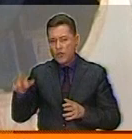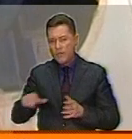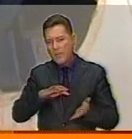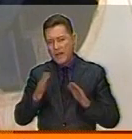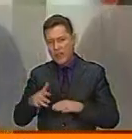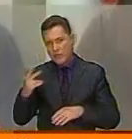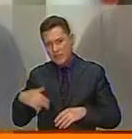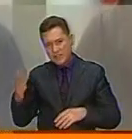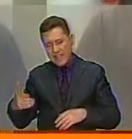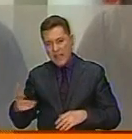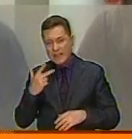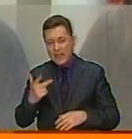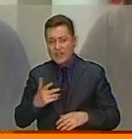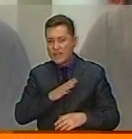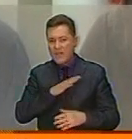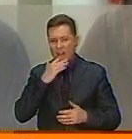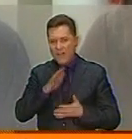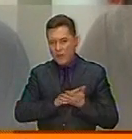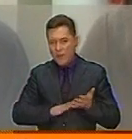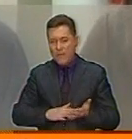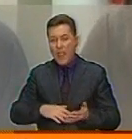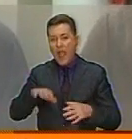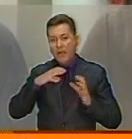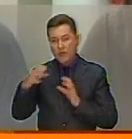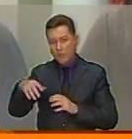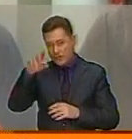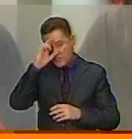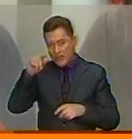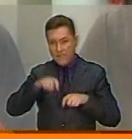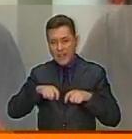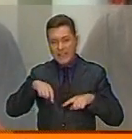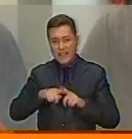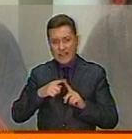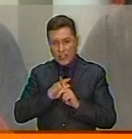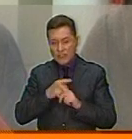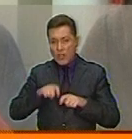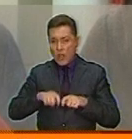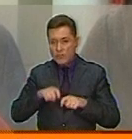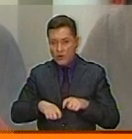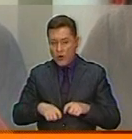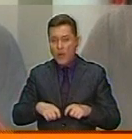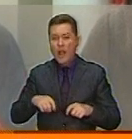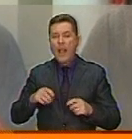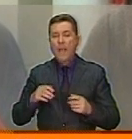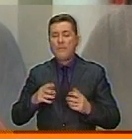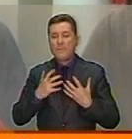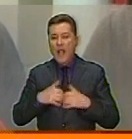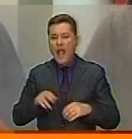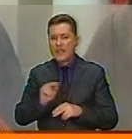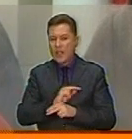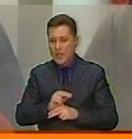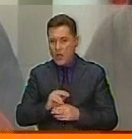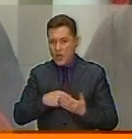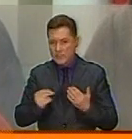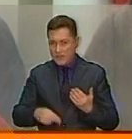був весь у крові автобус пройшов державний технічний контроль автобус пройшов передрейсовий технічний контроль Механік розписався